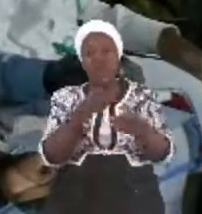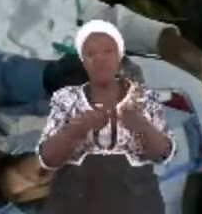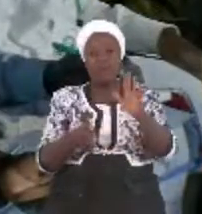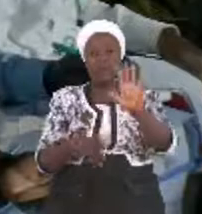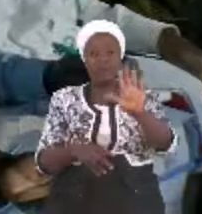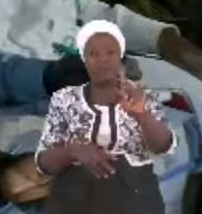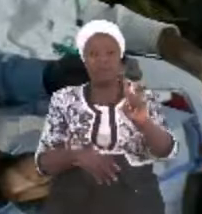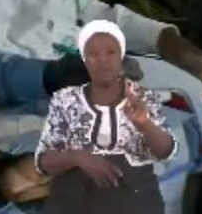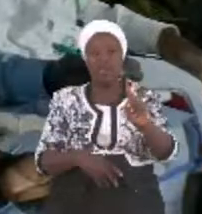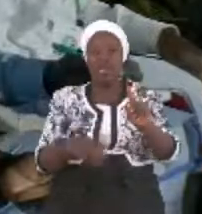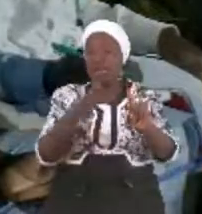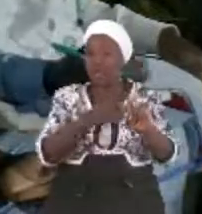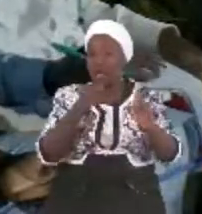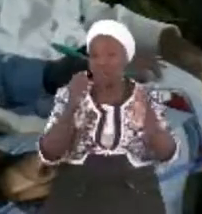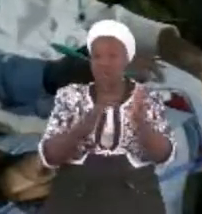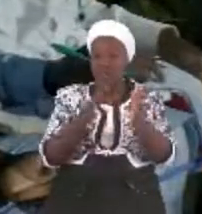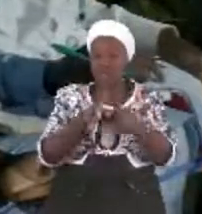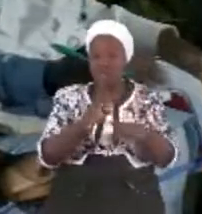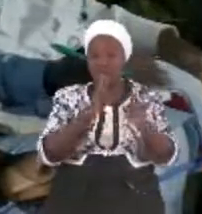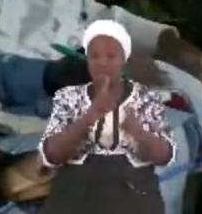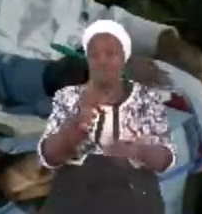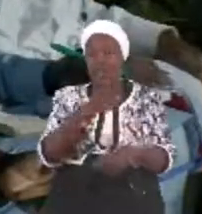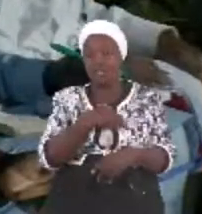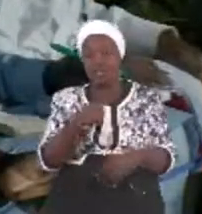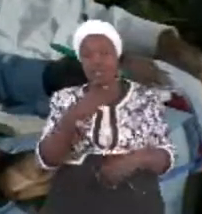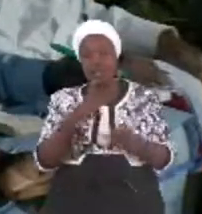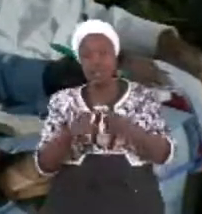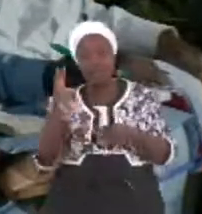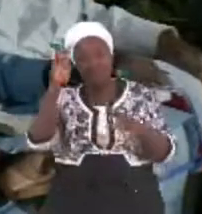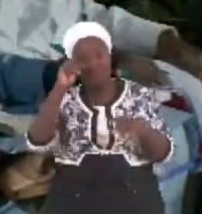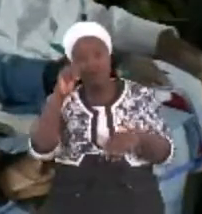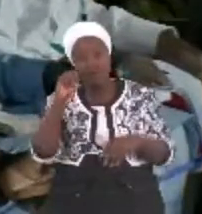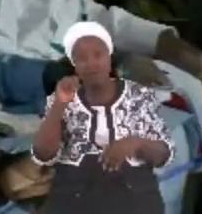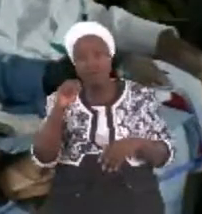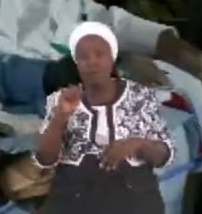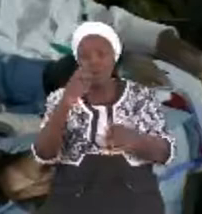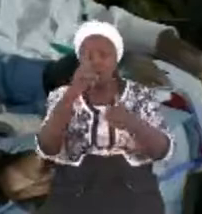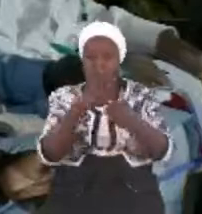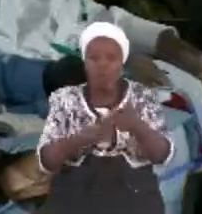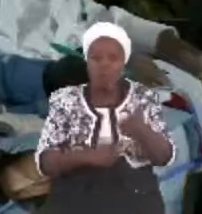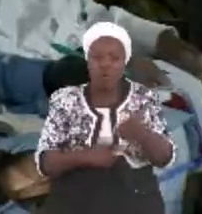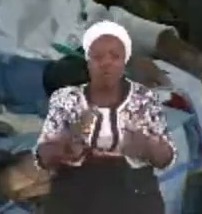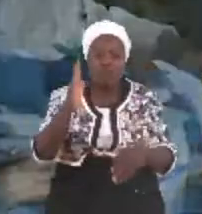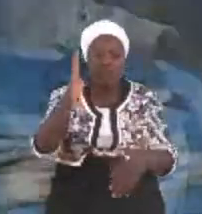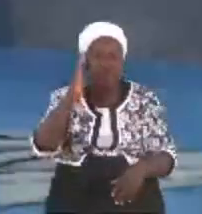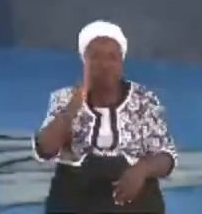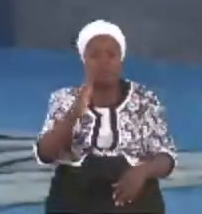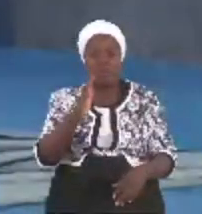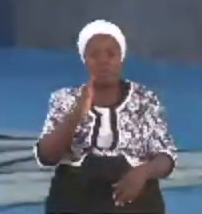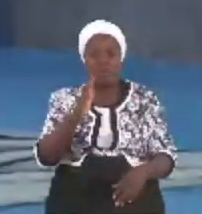Verset 51. Jésus, prenant la parole, lui dit, que veux-tu que je te